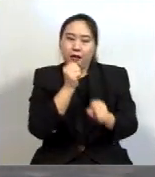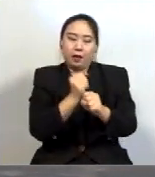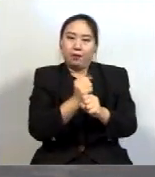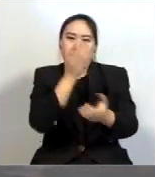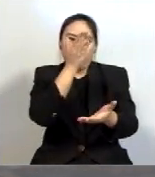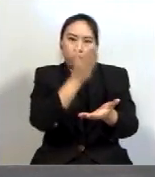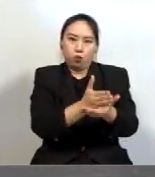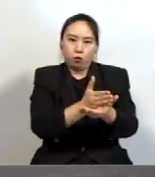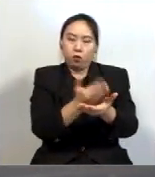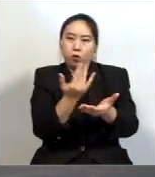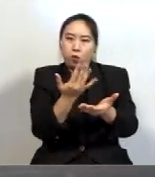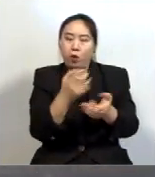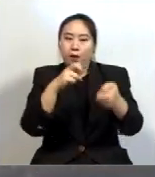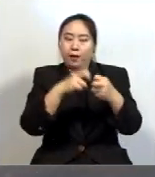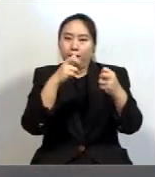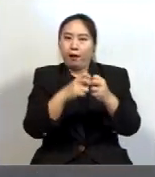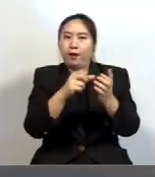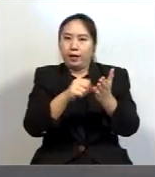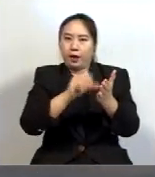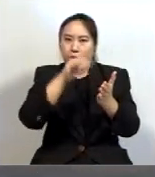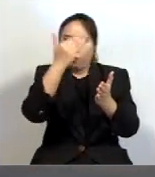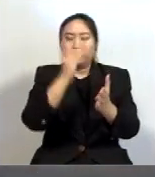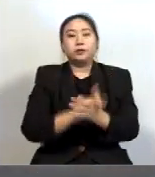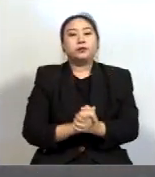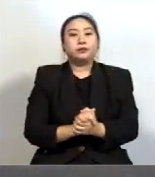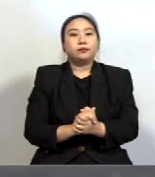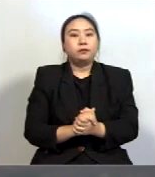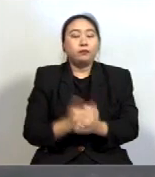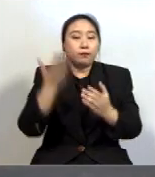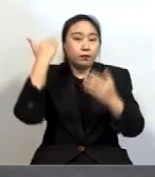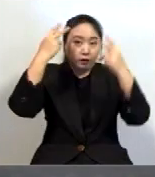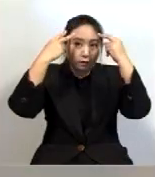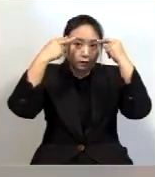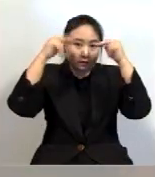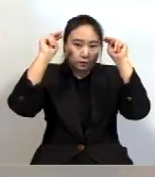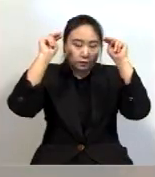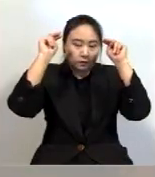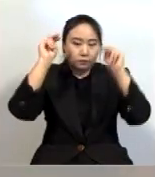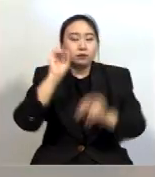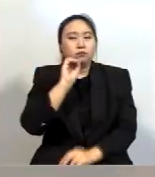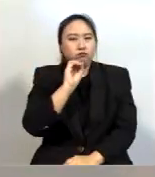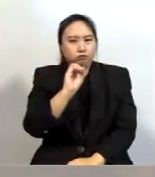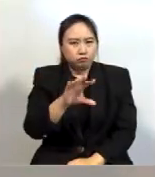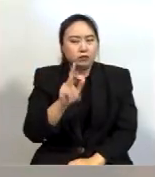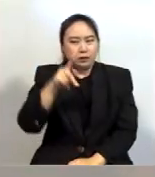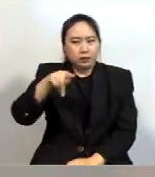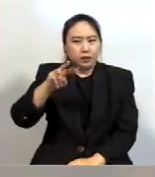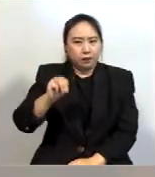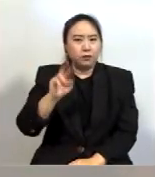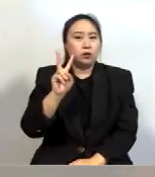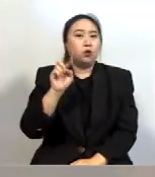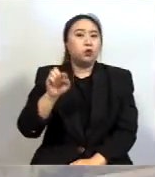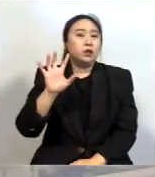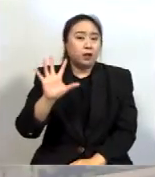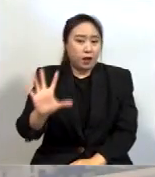ทันทีหรือจนกว่าจะมีการแก้ไขปรับปรุงค่ะ เมื่อวานนี้ที่ท่านนายกรัฐมนตรีได้บอกไงล่ะฮะคุณผู้ชมครับจริงๆแล้ว PM 2.5 เนี่ยมันไม่